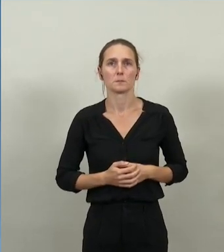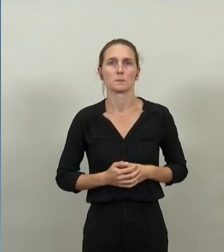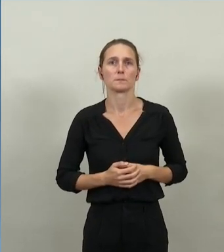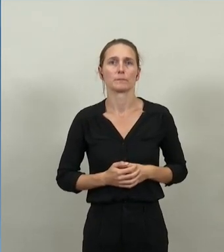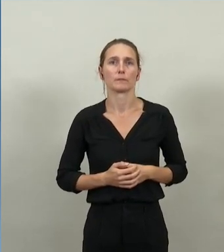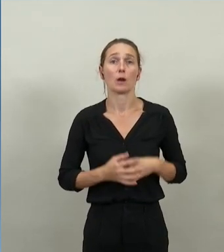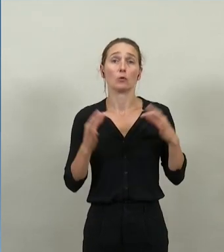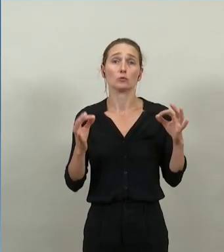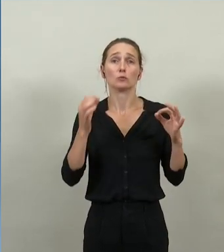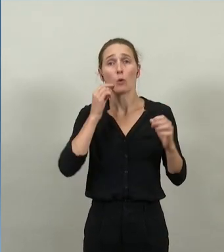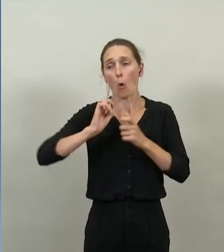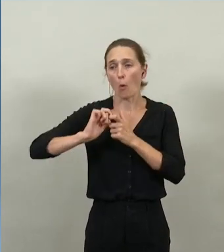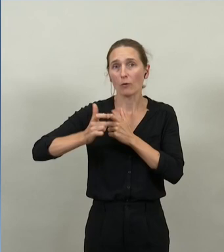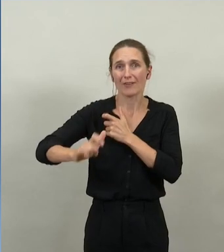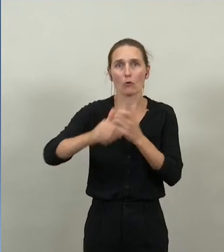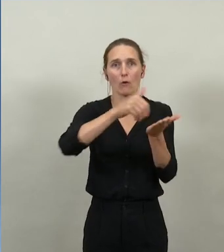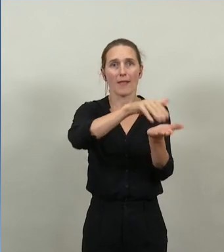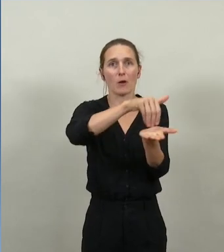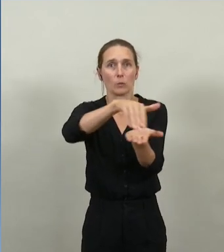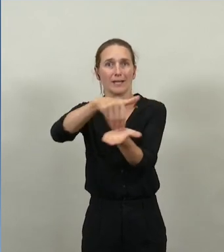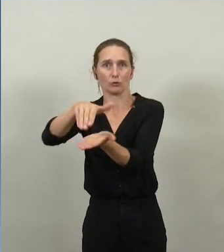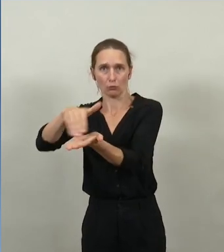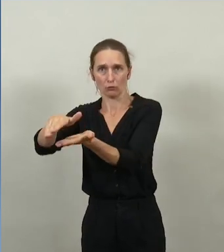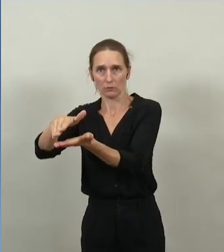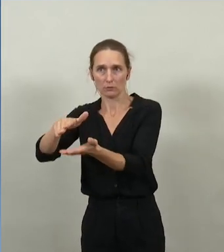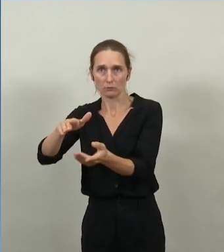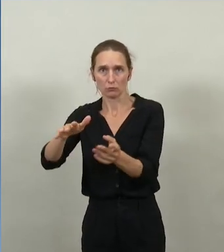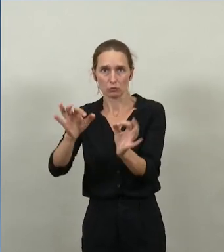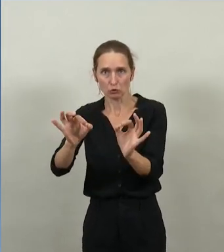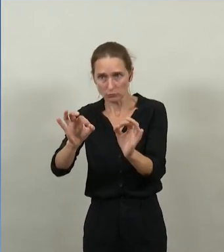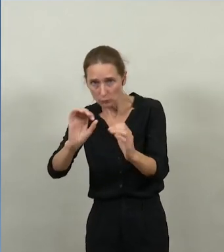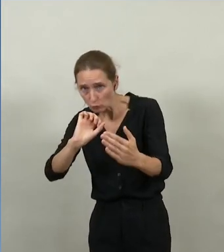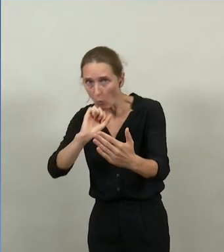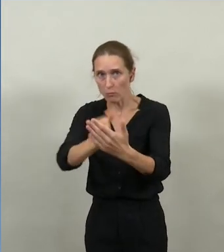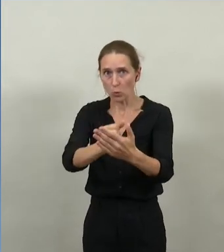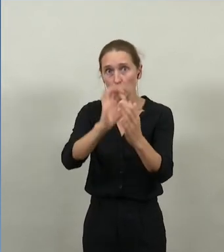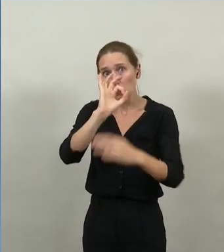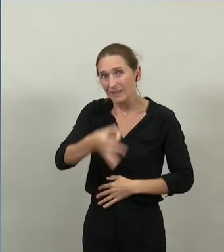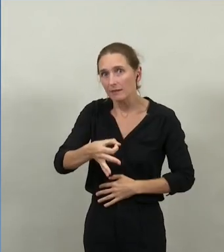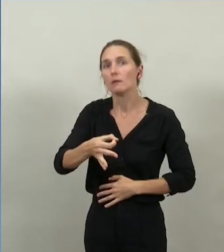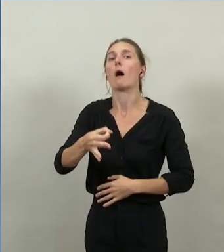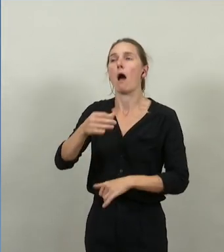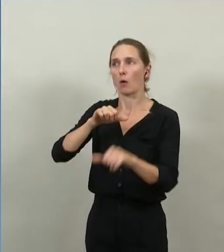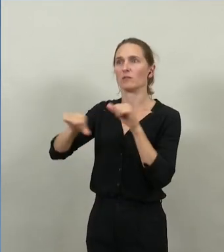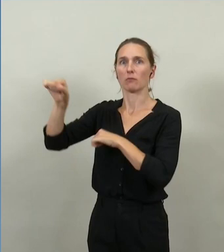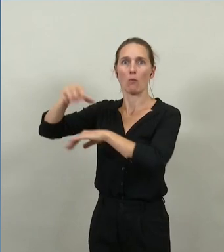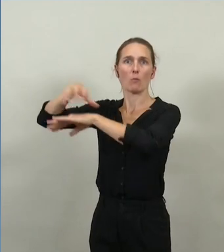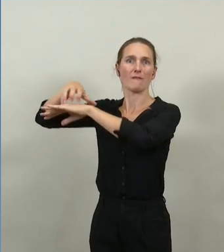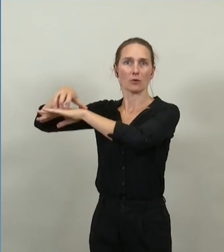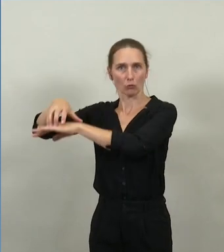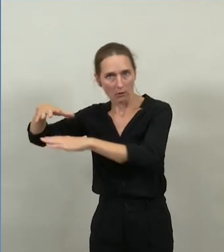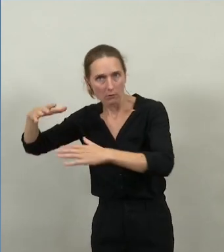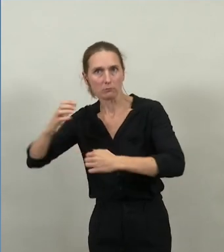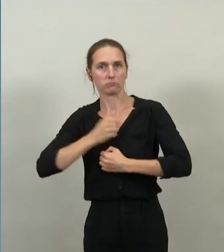procédures d'évacuation initiées par la ville iront bien à leur terme il convient évidemment que la préfecture réponde favorablement aux